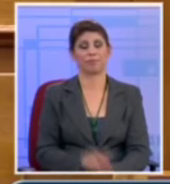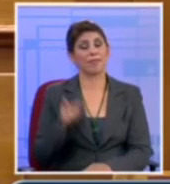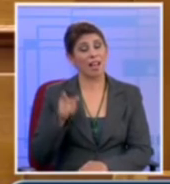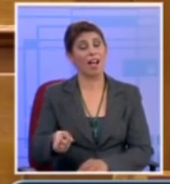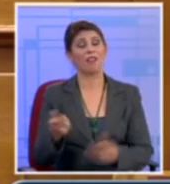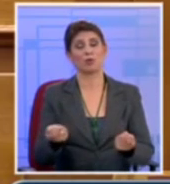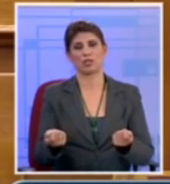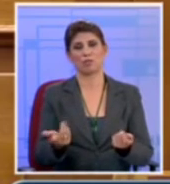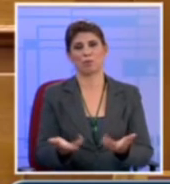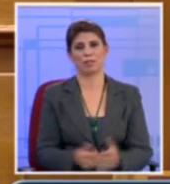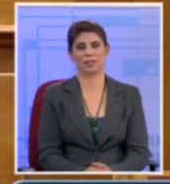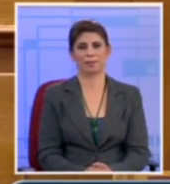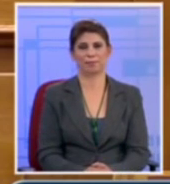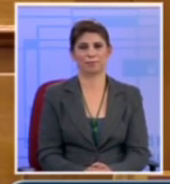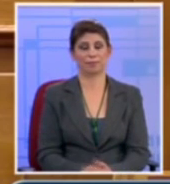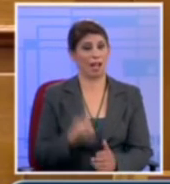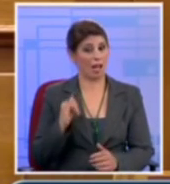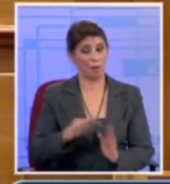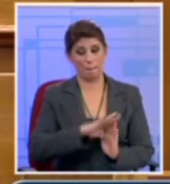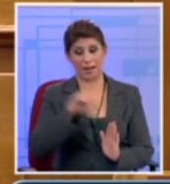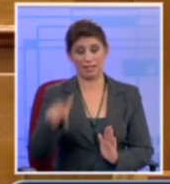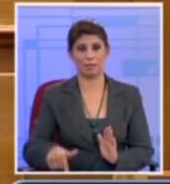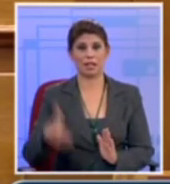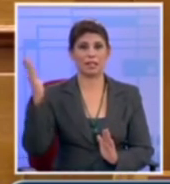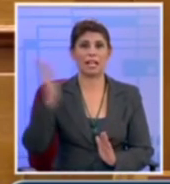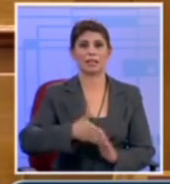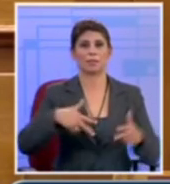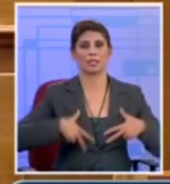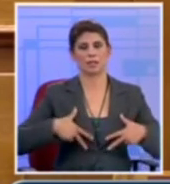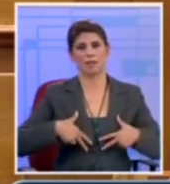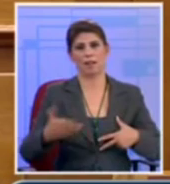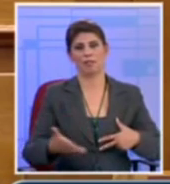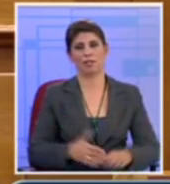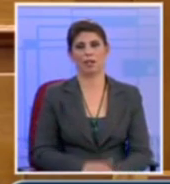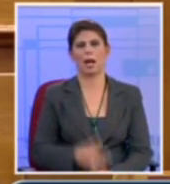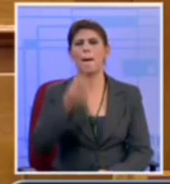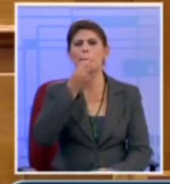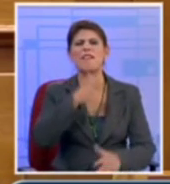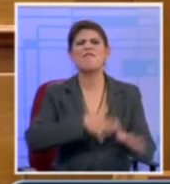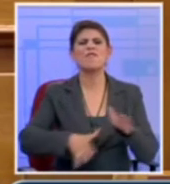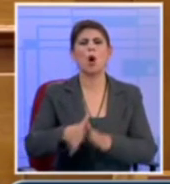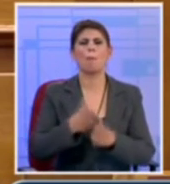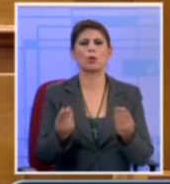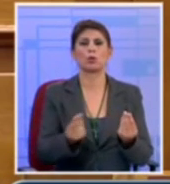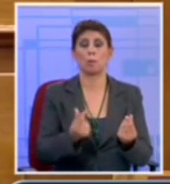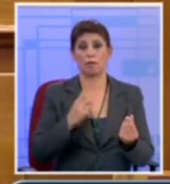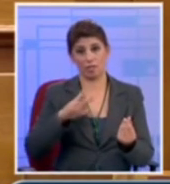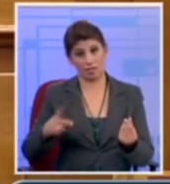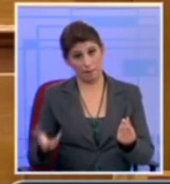Αυτούς χρησιμοποιείτε ακόμα για να χτυπήσετε την κυβέρνηση αυτή. Με βρώμικα μέσα. Και βέβαια δίπλα